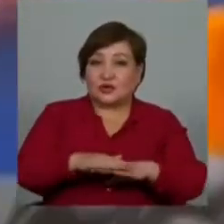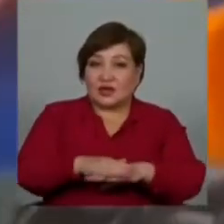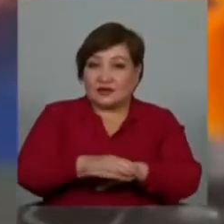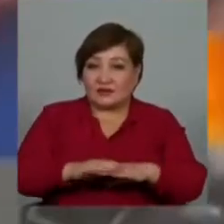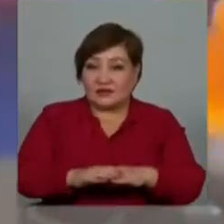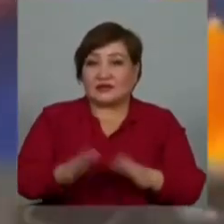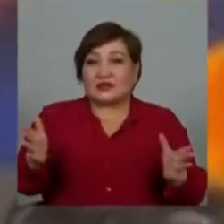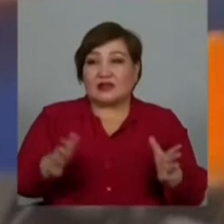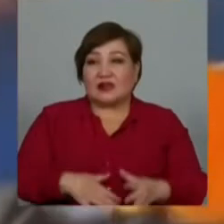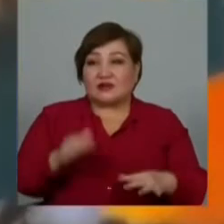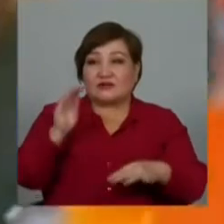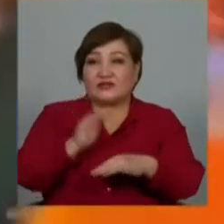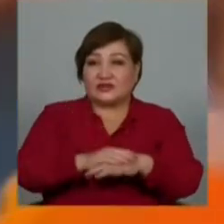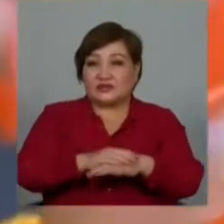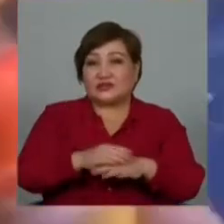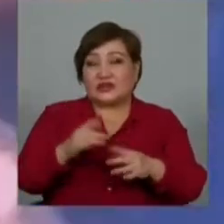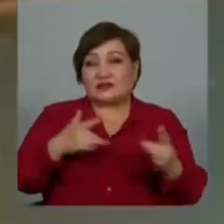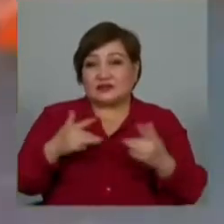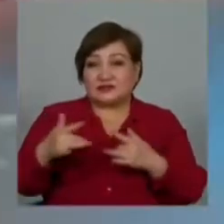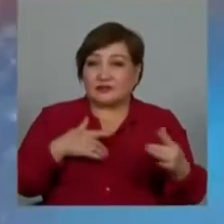сайран құрып жатты.